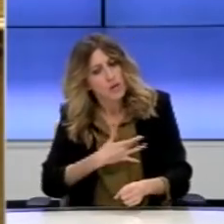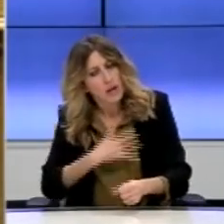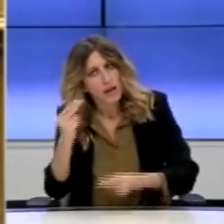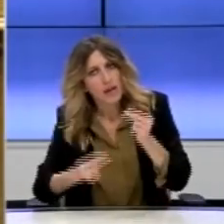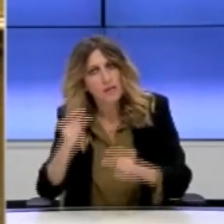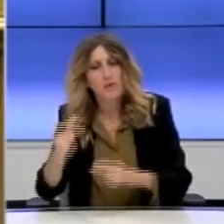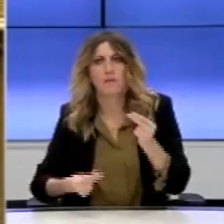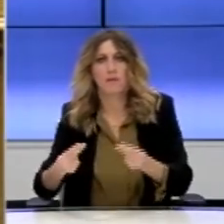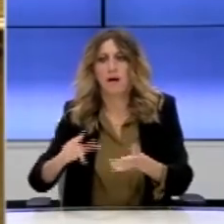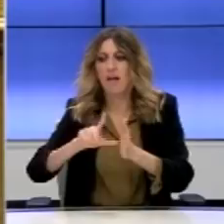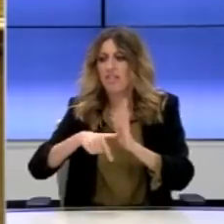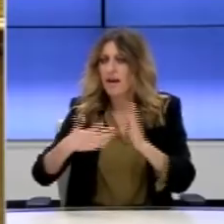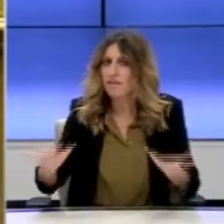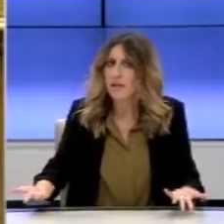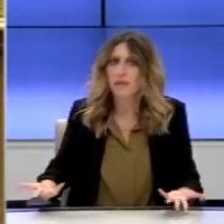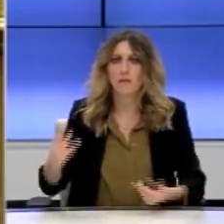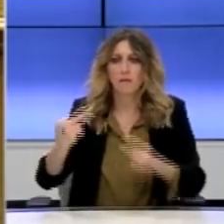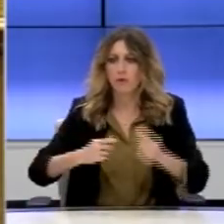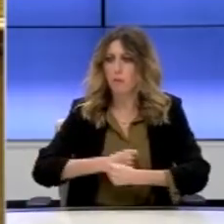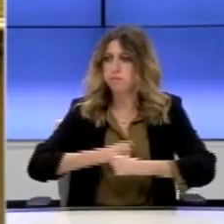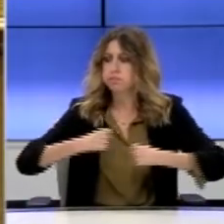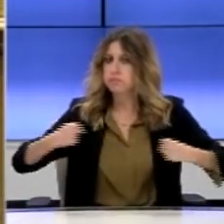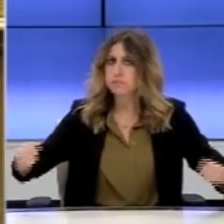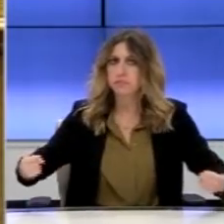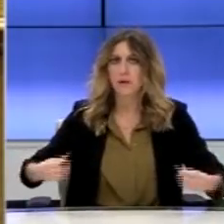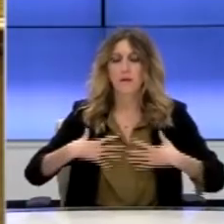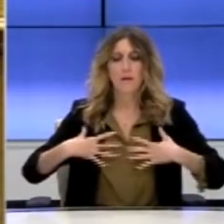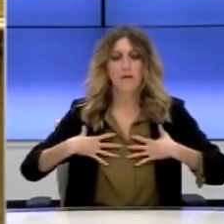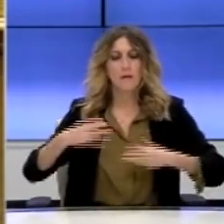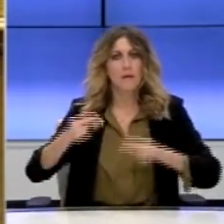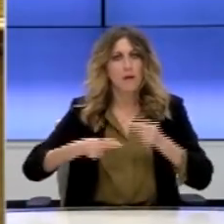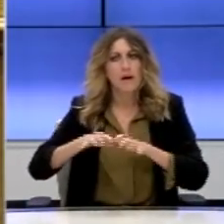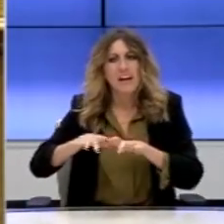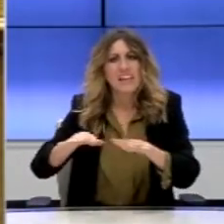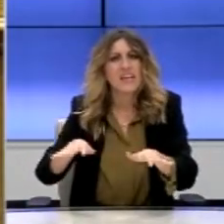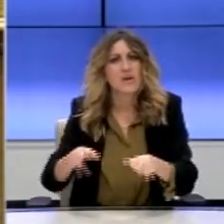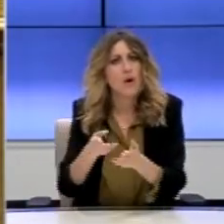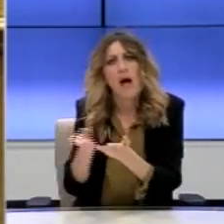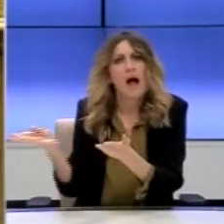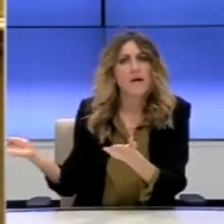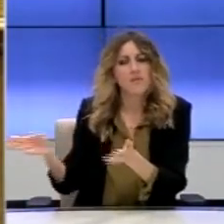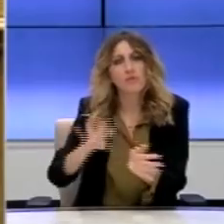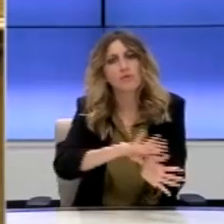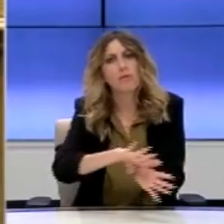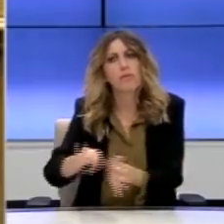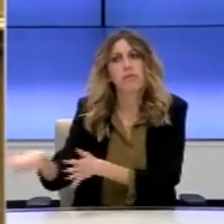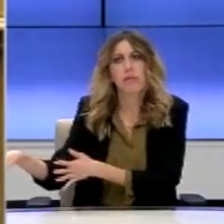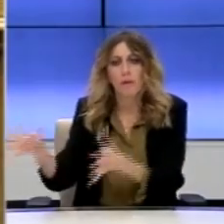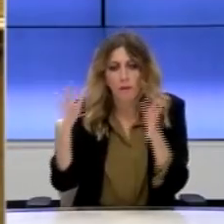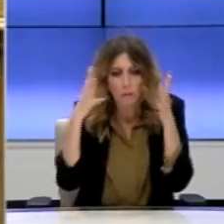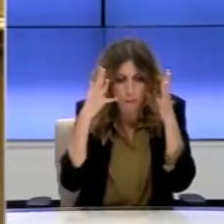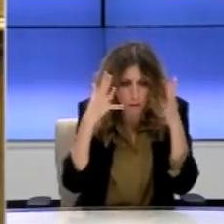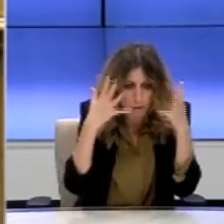νοσήματα, διαβήτη, παχυσαρκία, νοσήματα του αναπνευστικού, καρκίνο και ούτω καθεξής, οι οποίοι